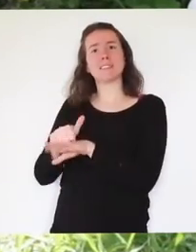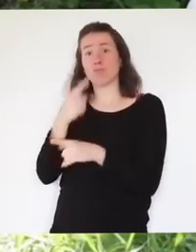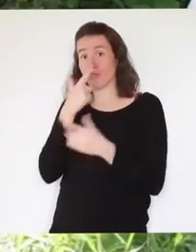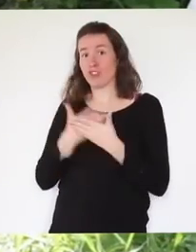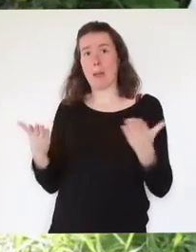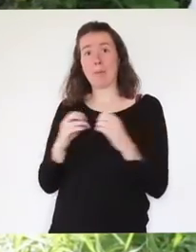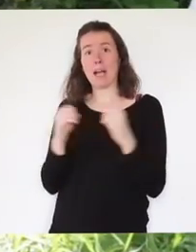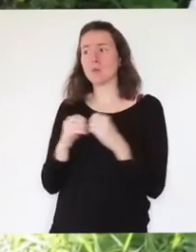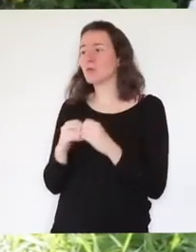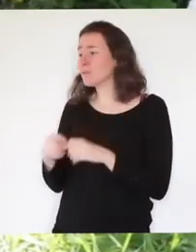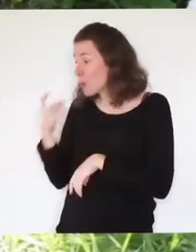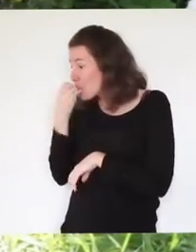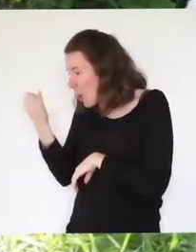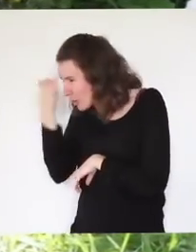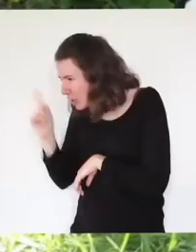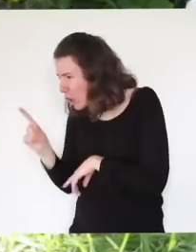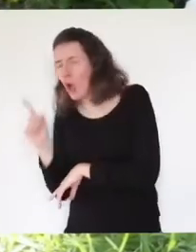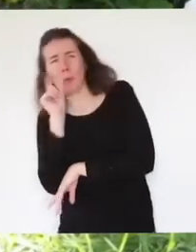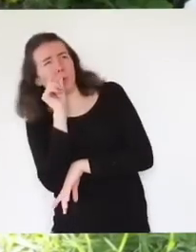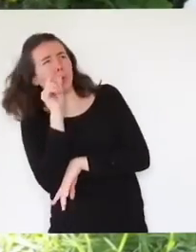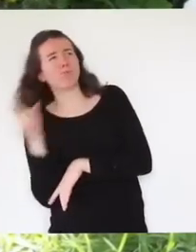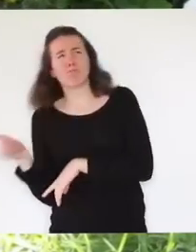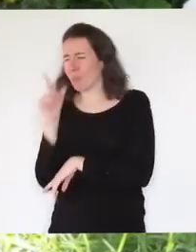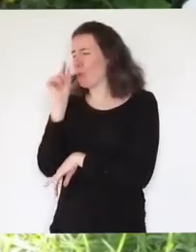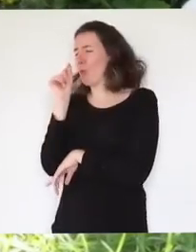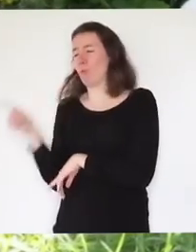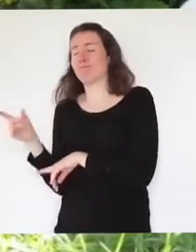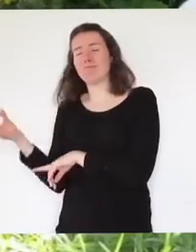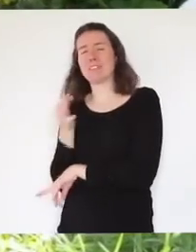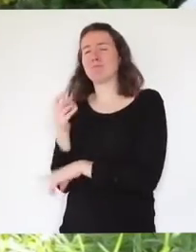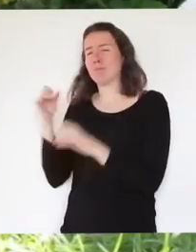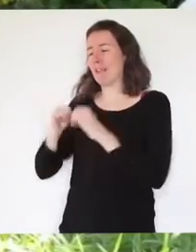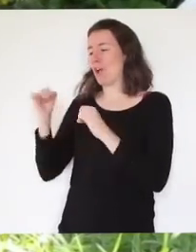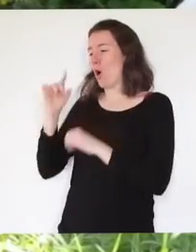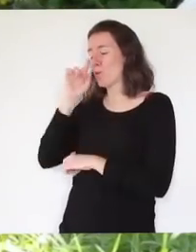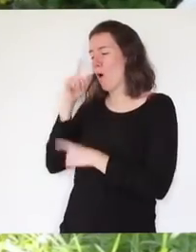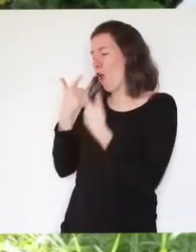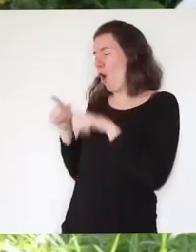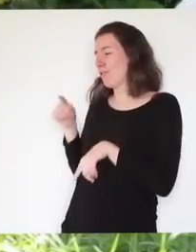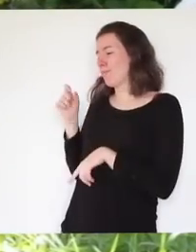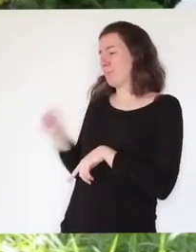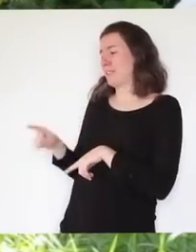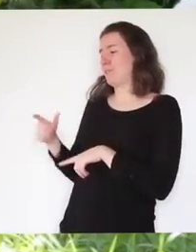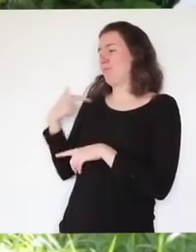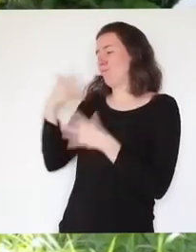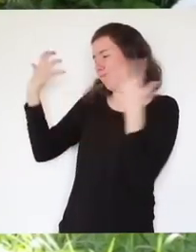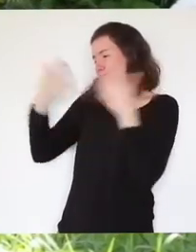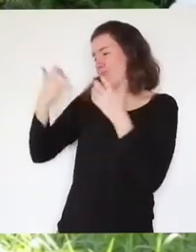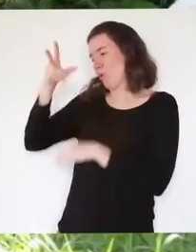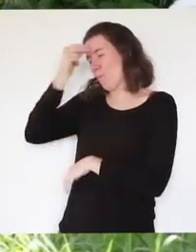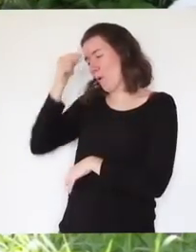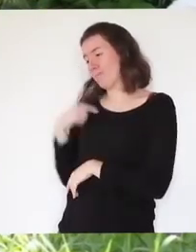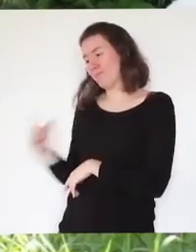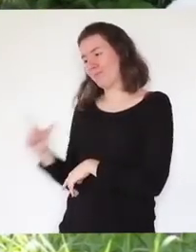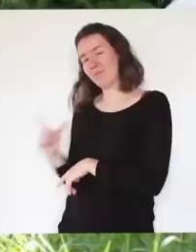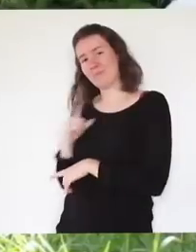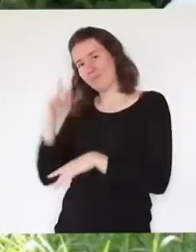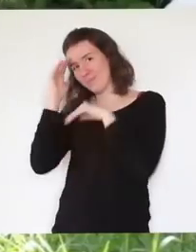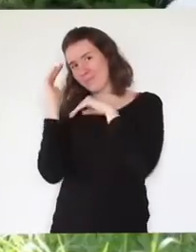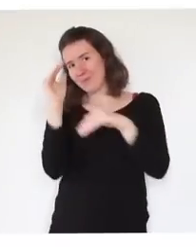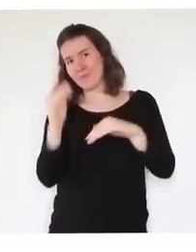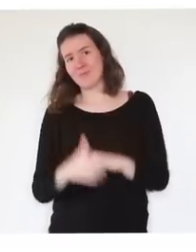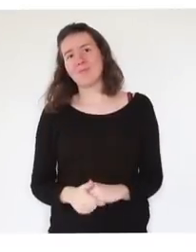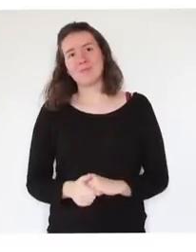penses? Il a dit qu'il est d'accord. Piu piu, ça veut dire il est d'accord parce que j'ai fait poulet 3e langue. Avec Jean-Claude, on compte sur vous.